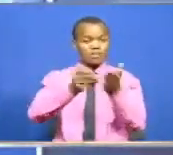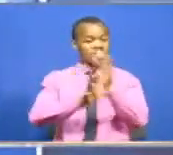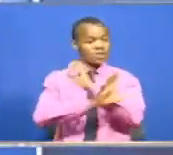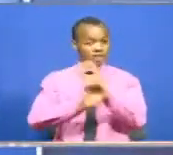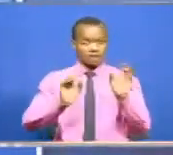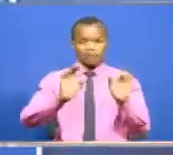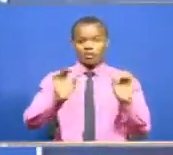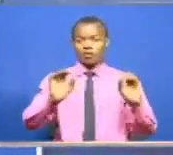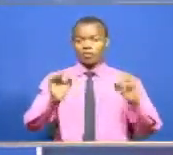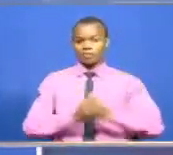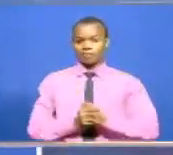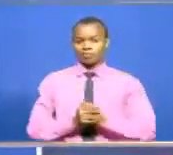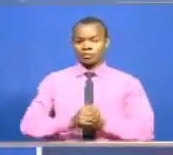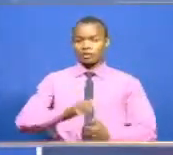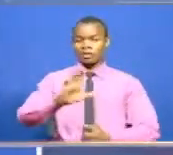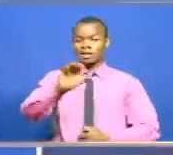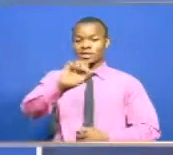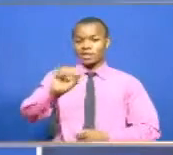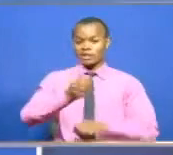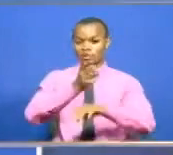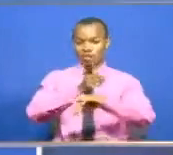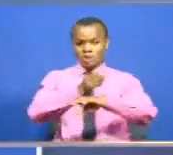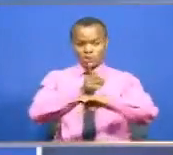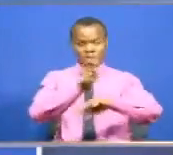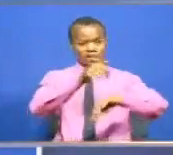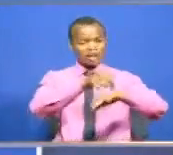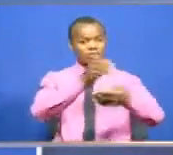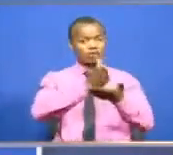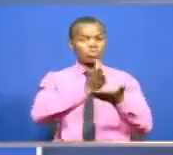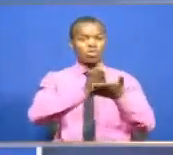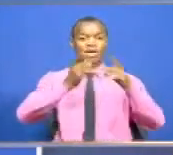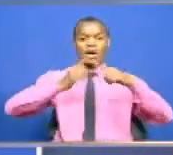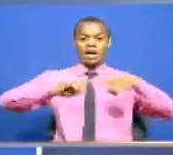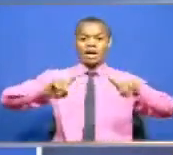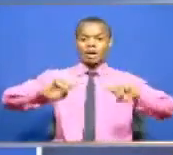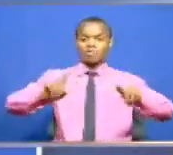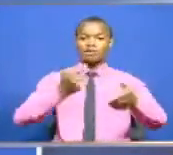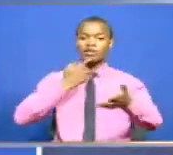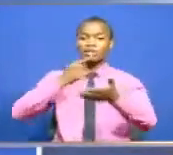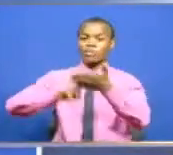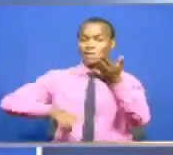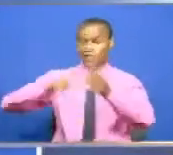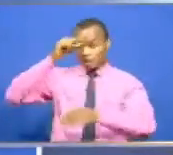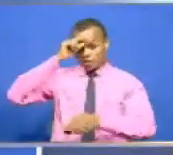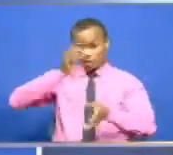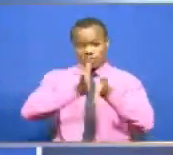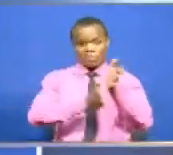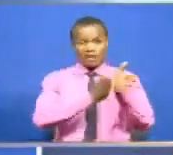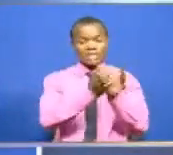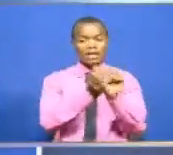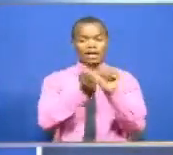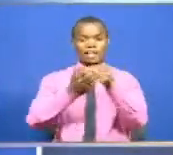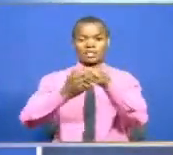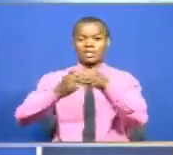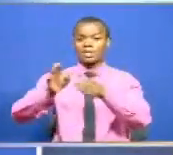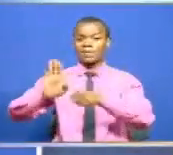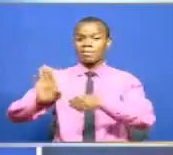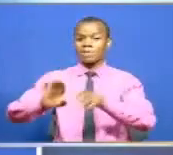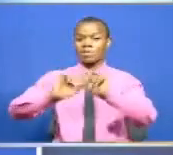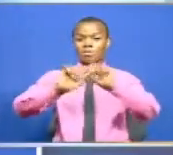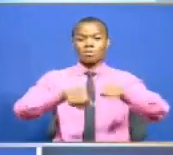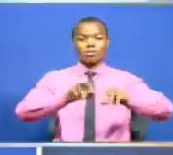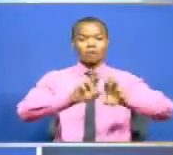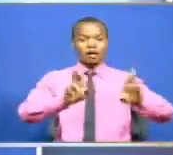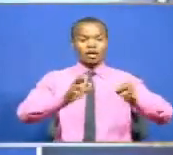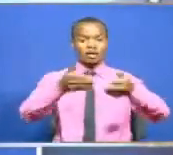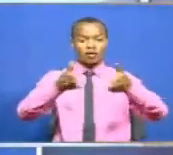shule. Magoha ametoa onyo hilo alipotangaza kwamba serikali imetenga shilingi bilioni 19 kwa matayarisho ya ufunguzi wa shule